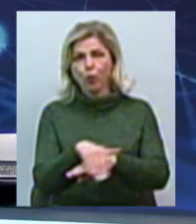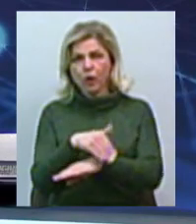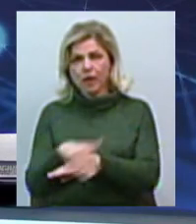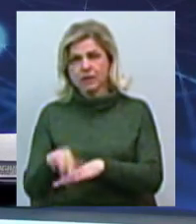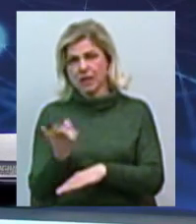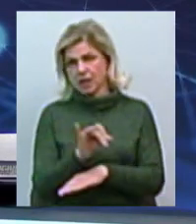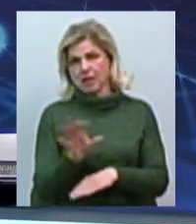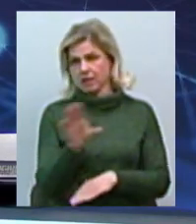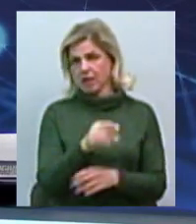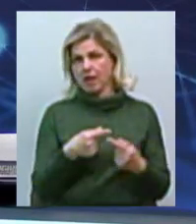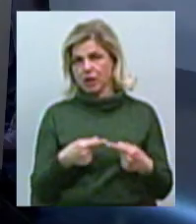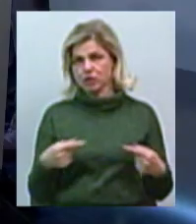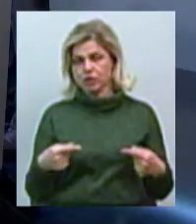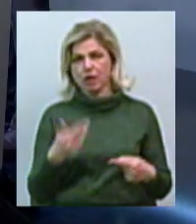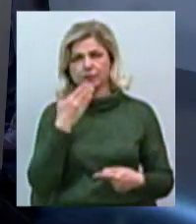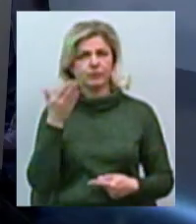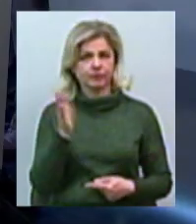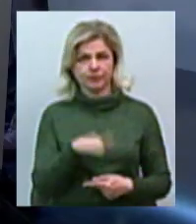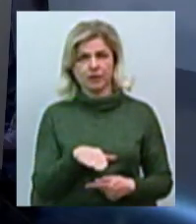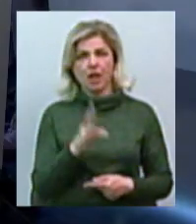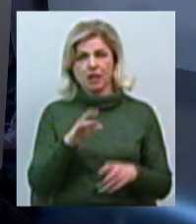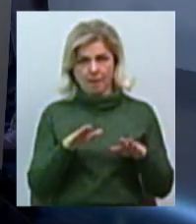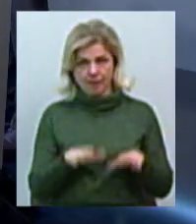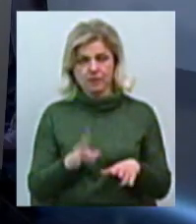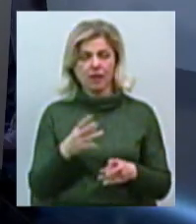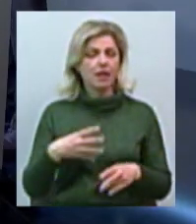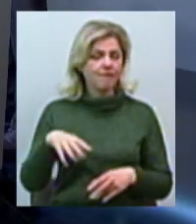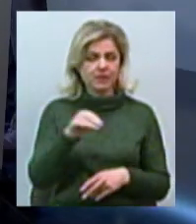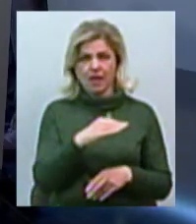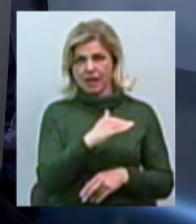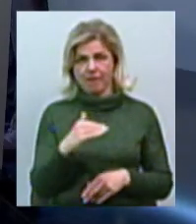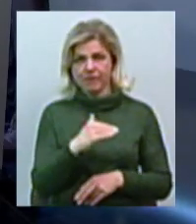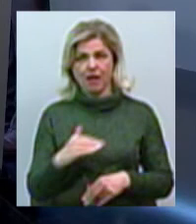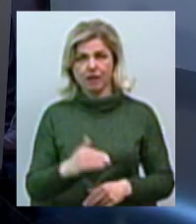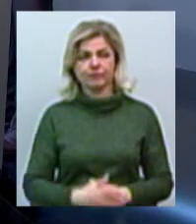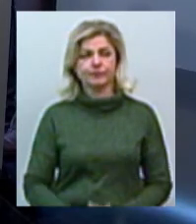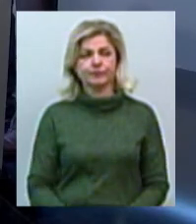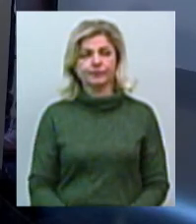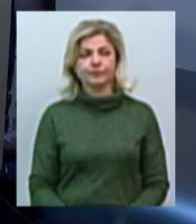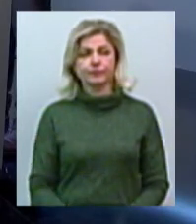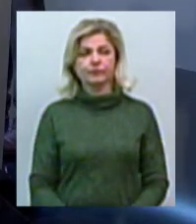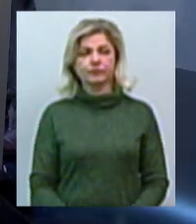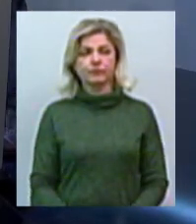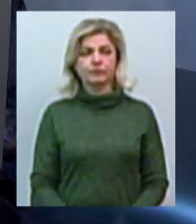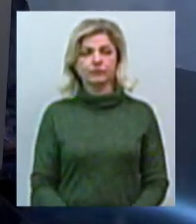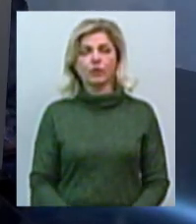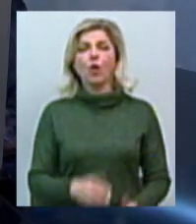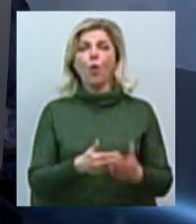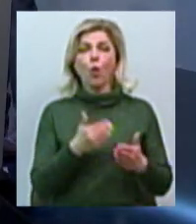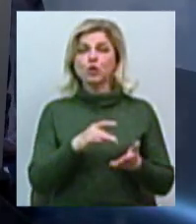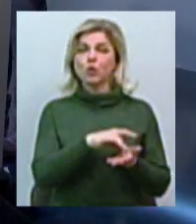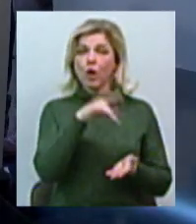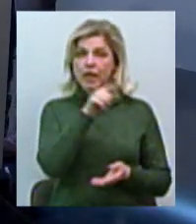і таке інше. Це на місцевому рівні? На всіх рівнях. від столиці. Ну, власне, я і